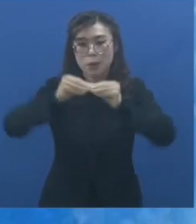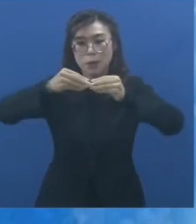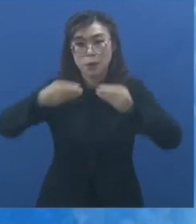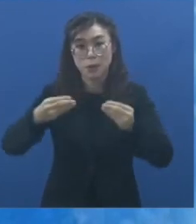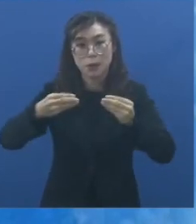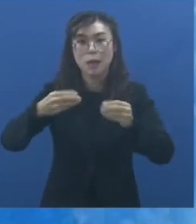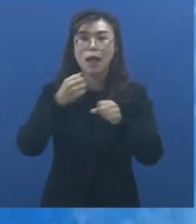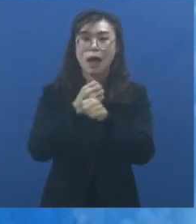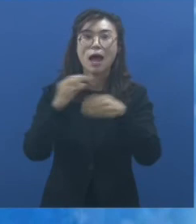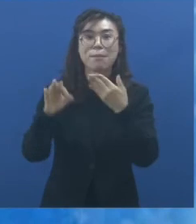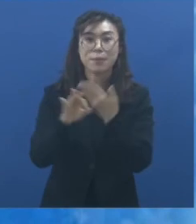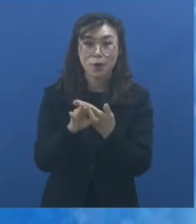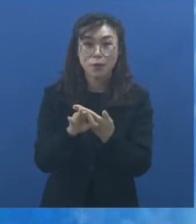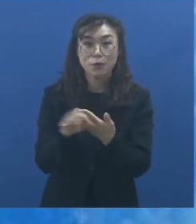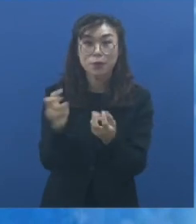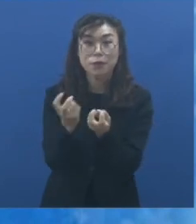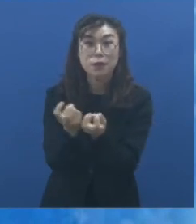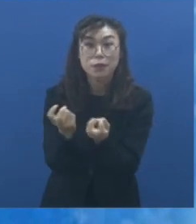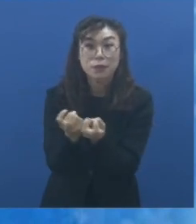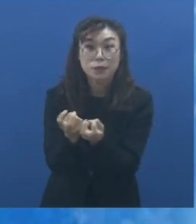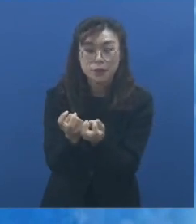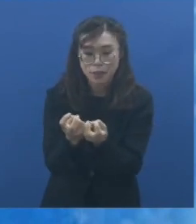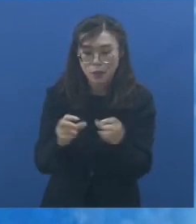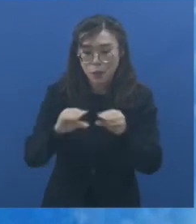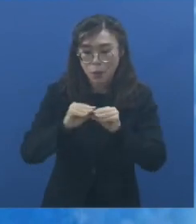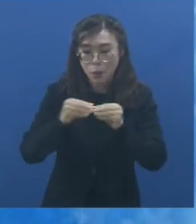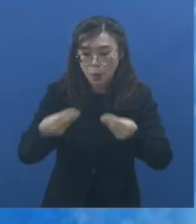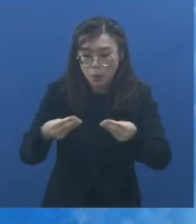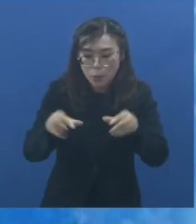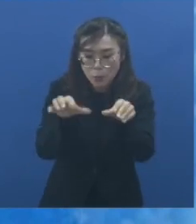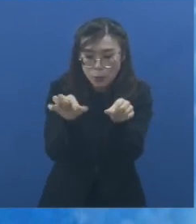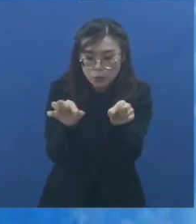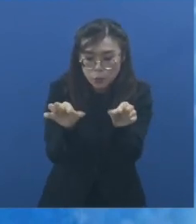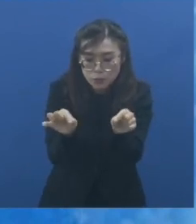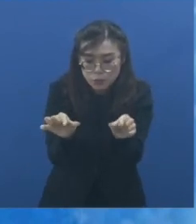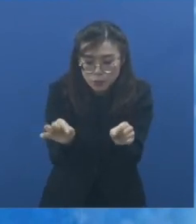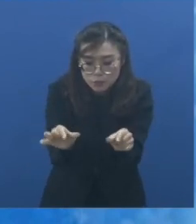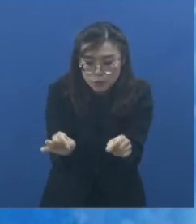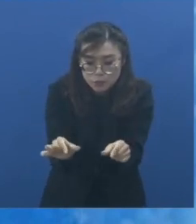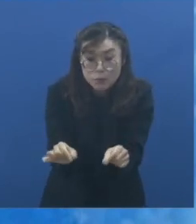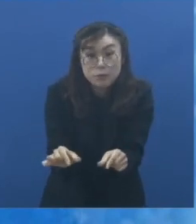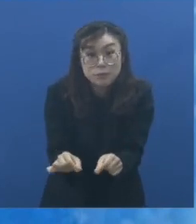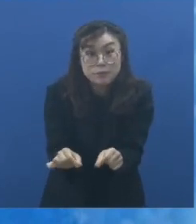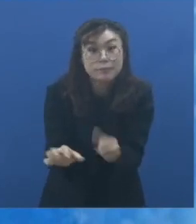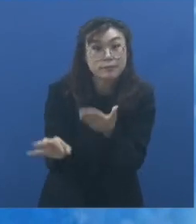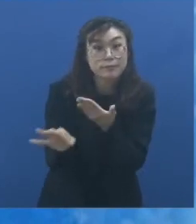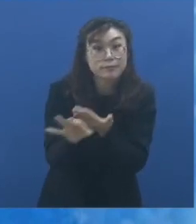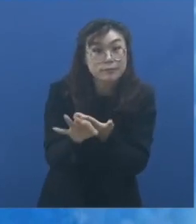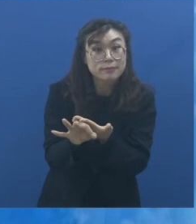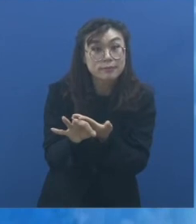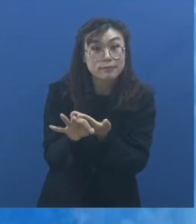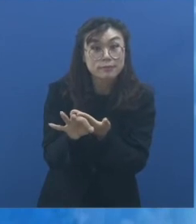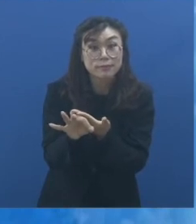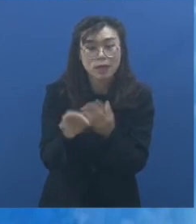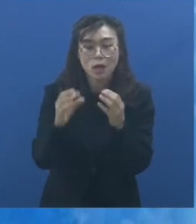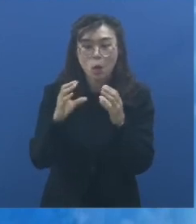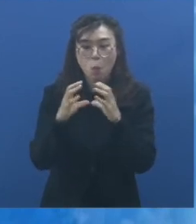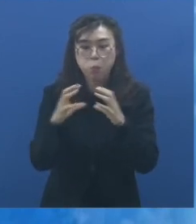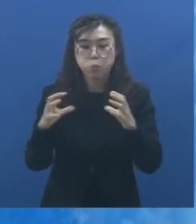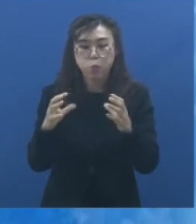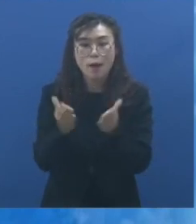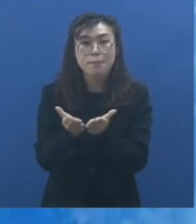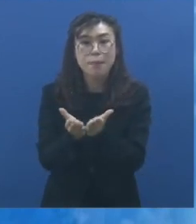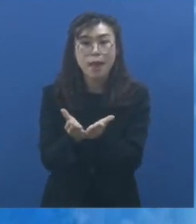불러서 이쪽을 조금씩 꼬집고 죽고 죽고 지 꽃 입어서 비통하게 만들어 볼게요